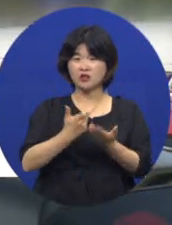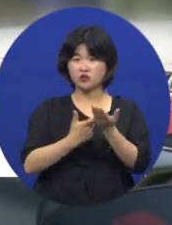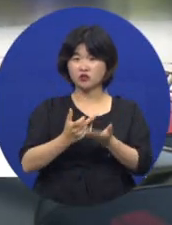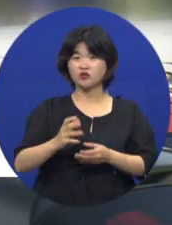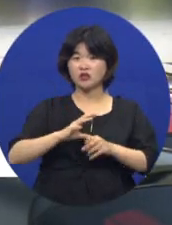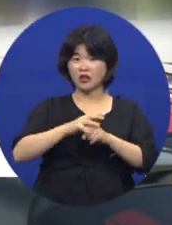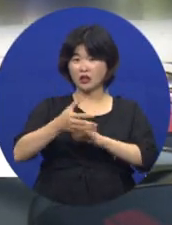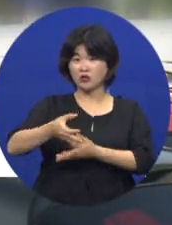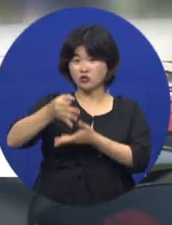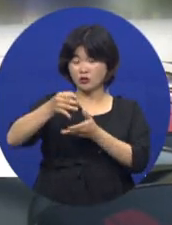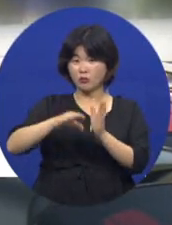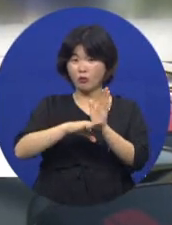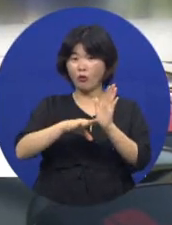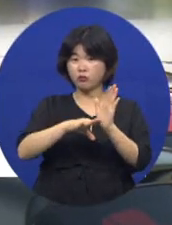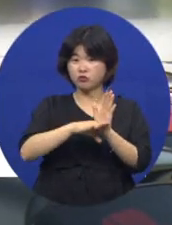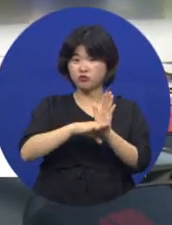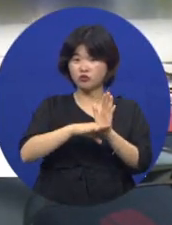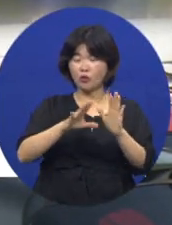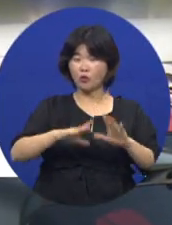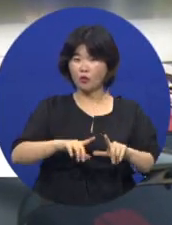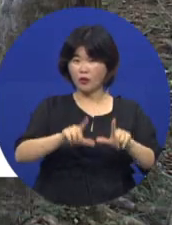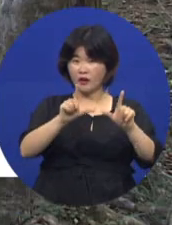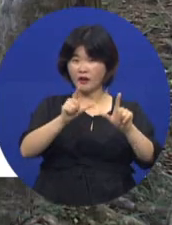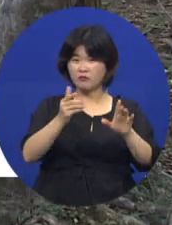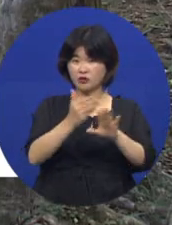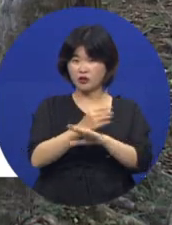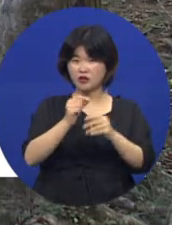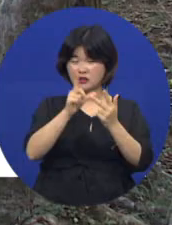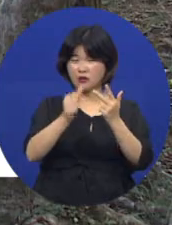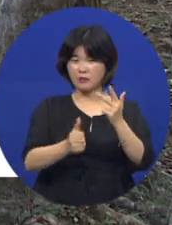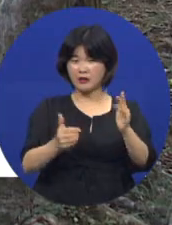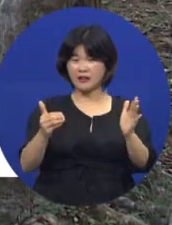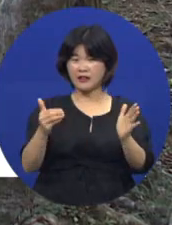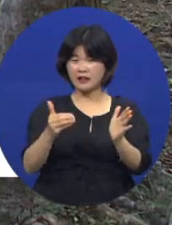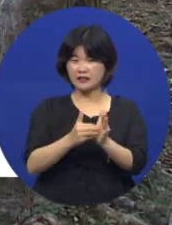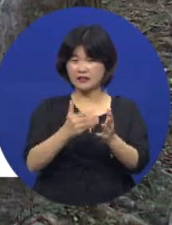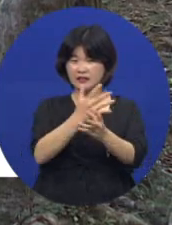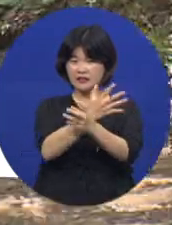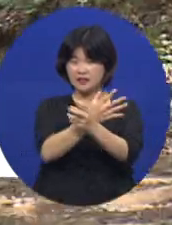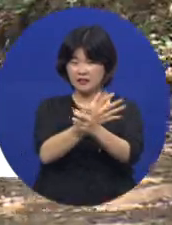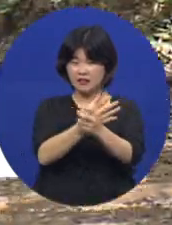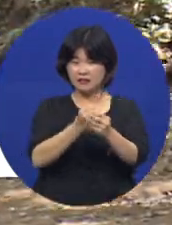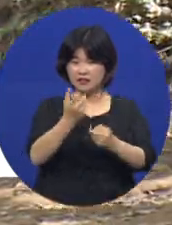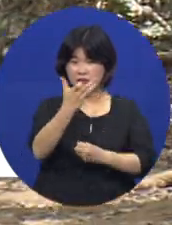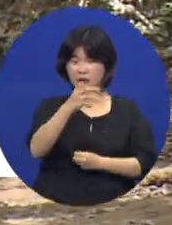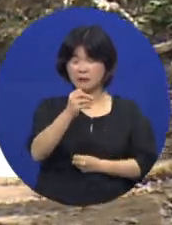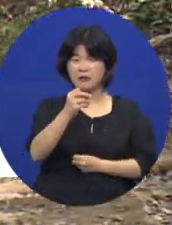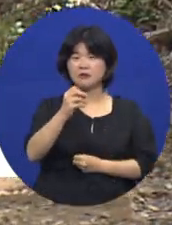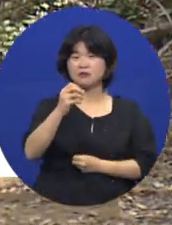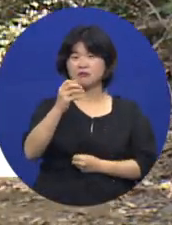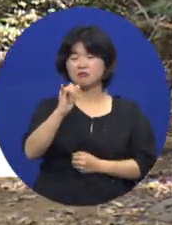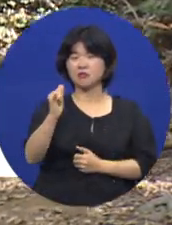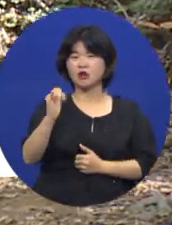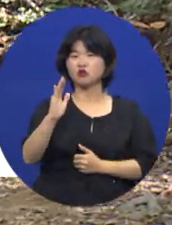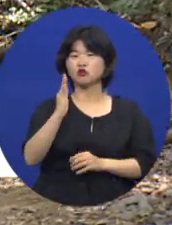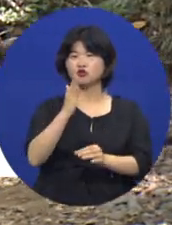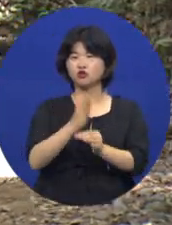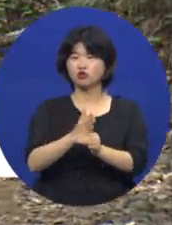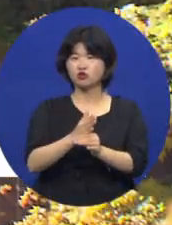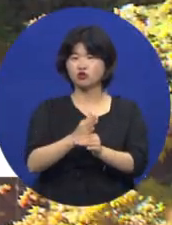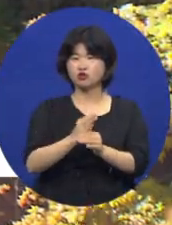본부에 따르면 올 들어 지난달까지 한라산 탐방 예약제 를 이용한 등 방 개근 18 만여 명으로 이 가운데